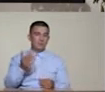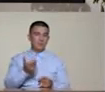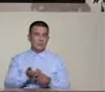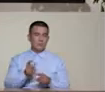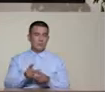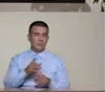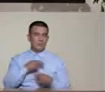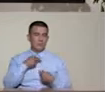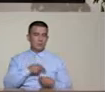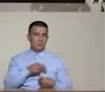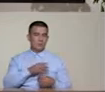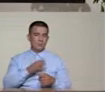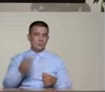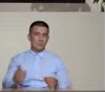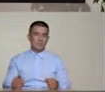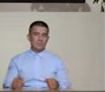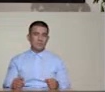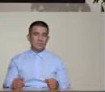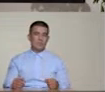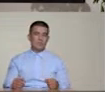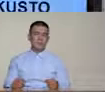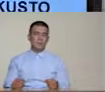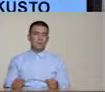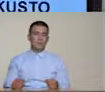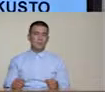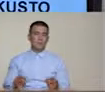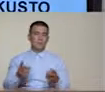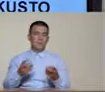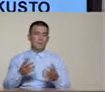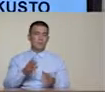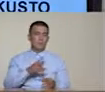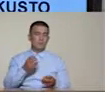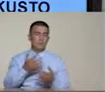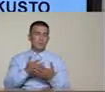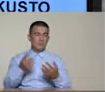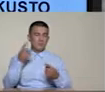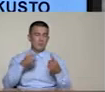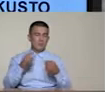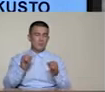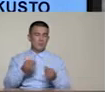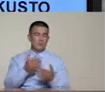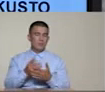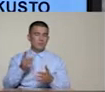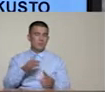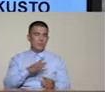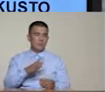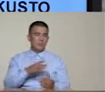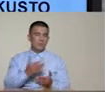katta xizmat qildi. Aynan qaysi kashfiyotini nazarda tutsak bo'ladi?